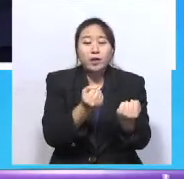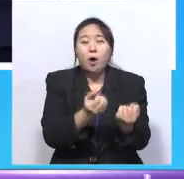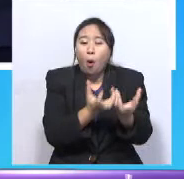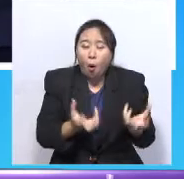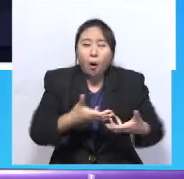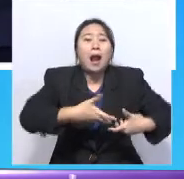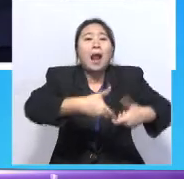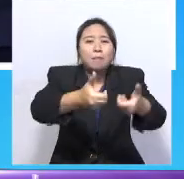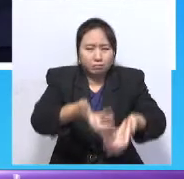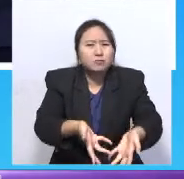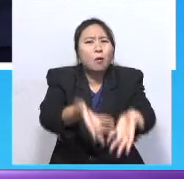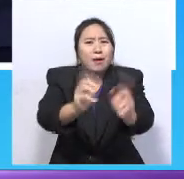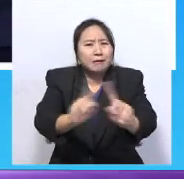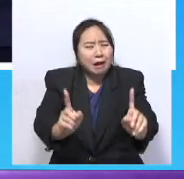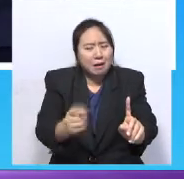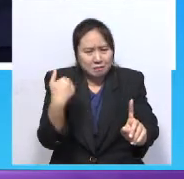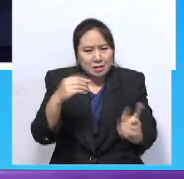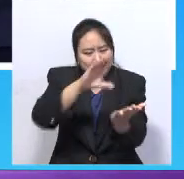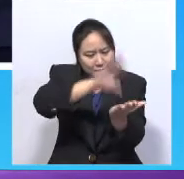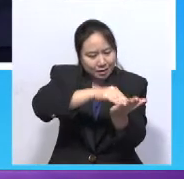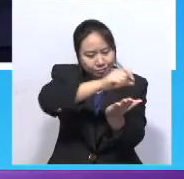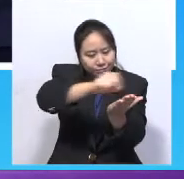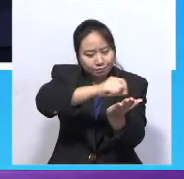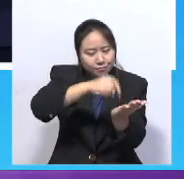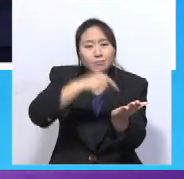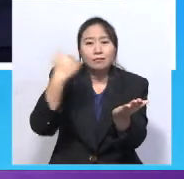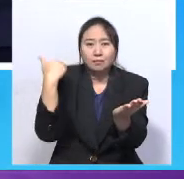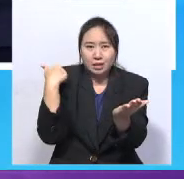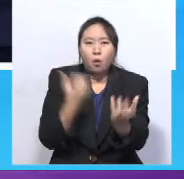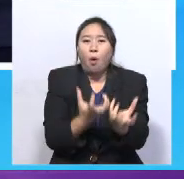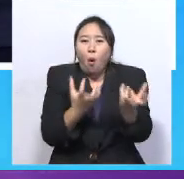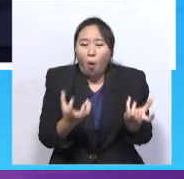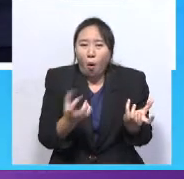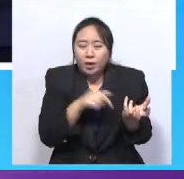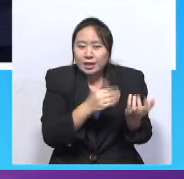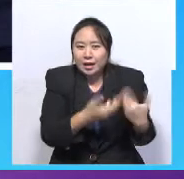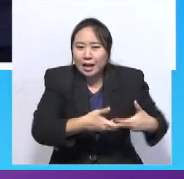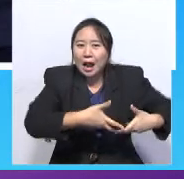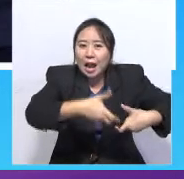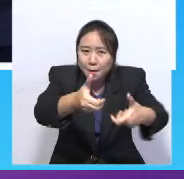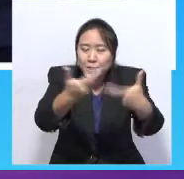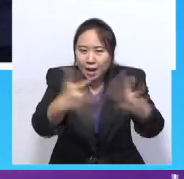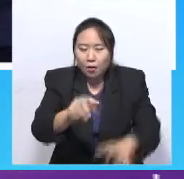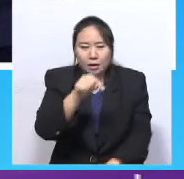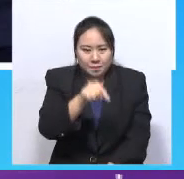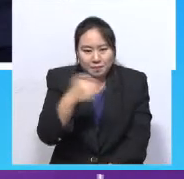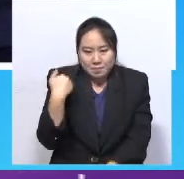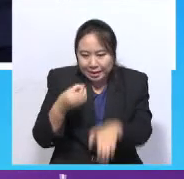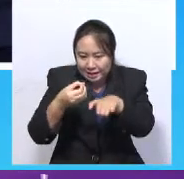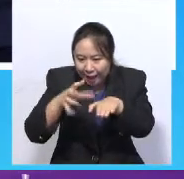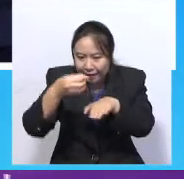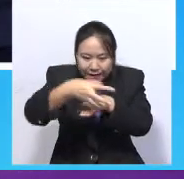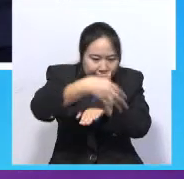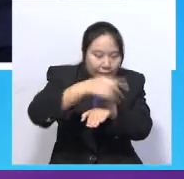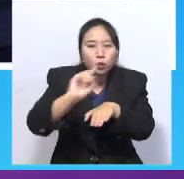ปแล้วก็แต่ก็มีบันทึกนะครับมีบันทึกกันไว้ว่าสินค้าที่เอาออกไปนั้นมีความเสียหายจ